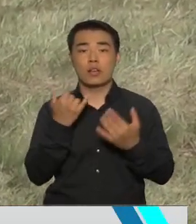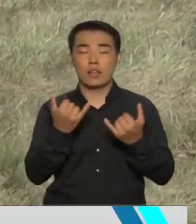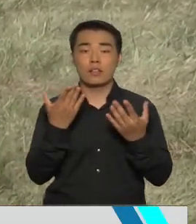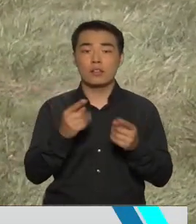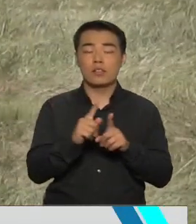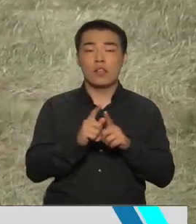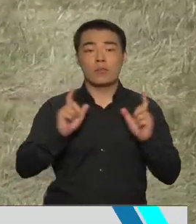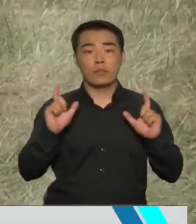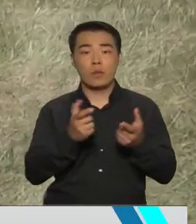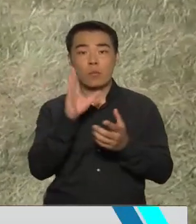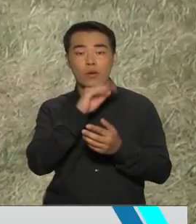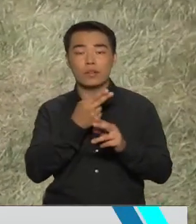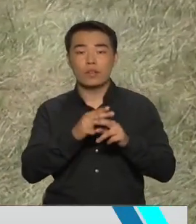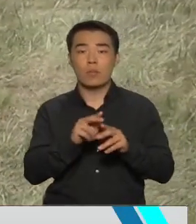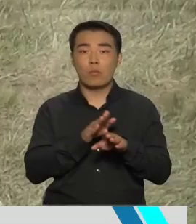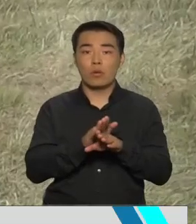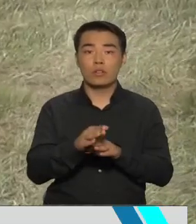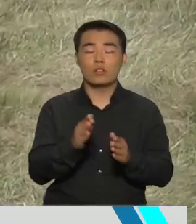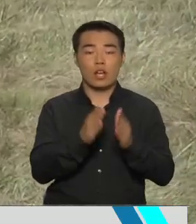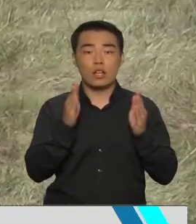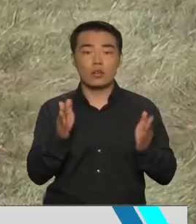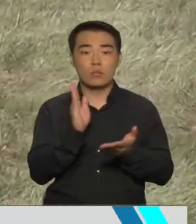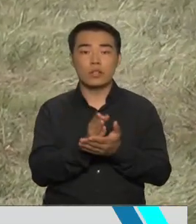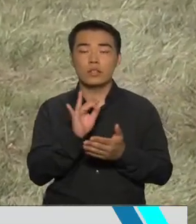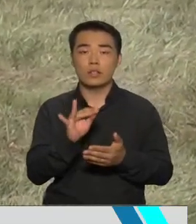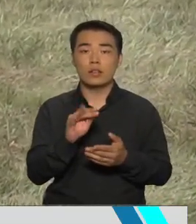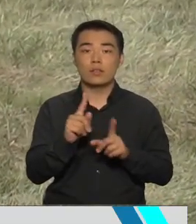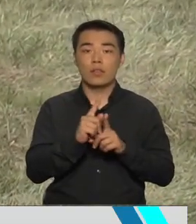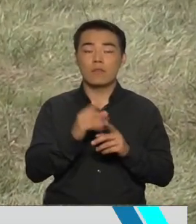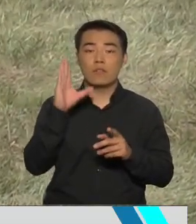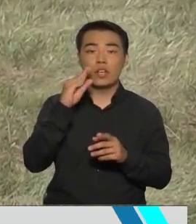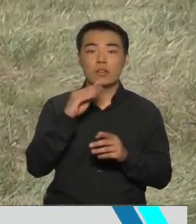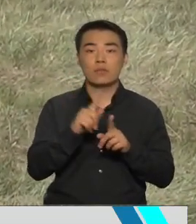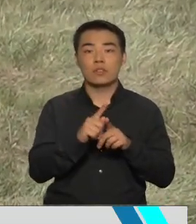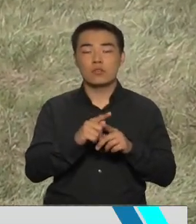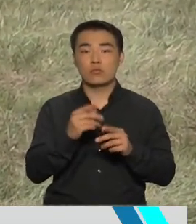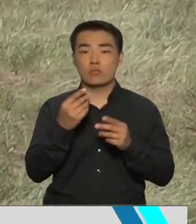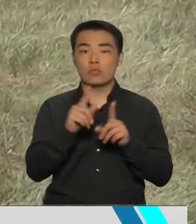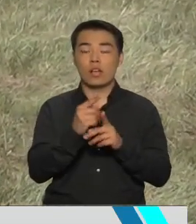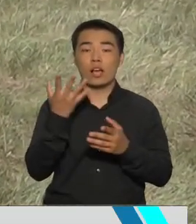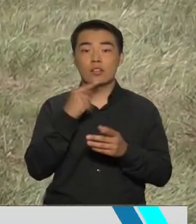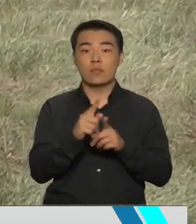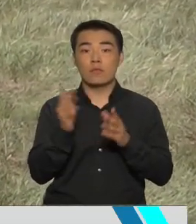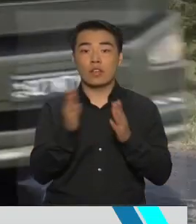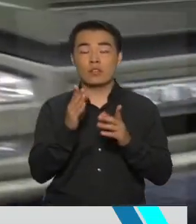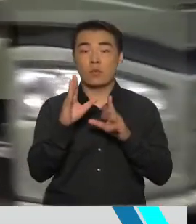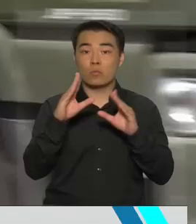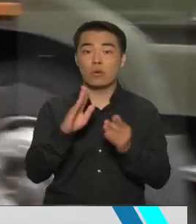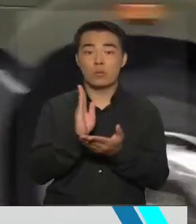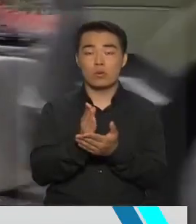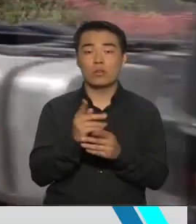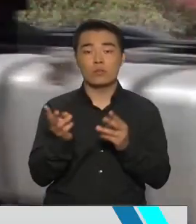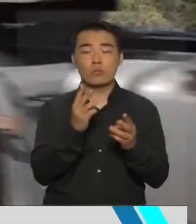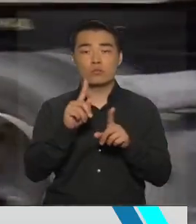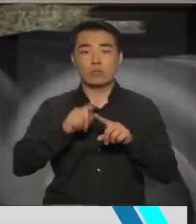сдержим. Минерализированную полосу мы сейчас должны расширить. И, соответственно, ближе к вечеру, при стихании погоды, я думаю, все остальное уже будет локализация. Из